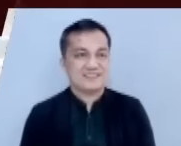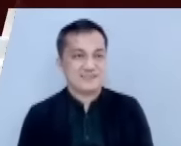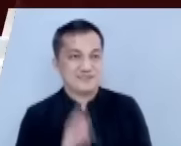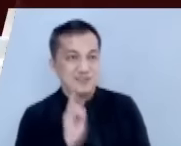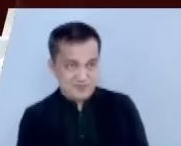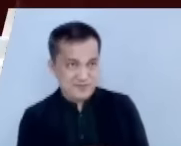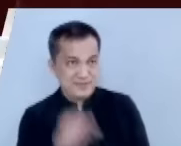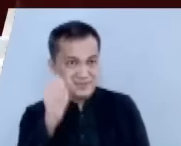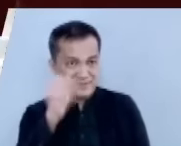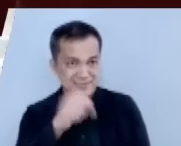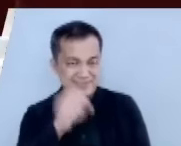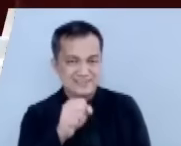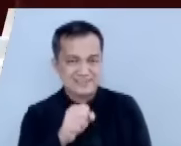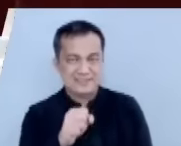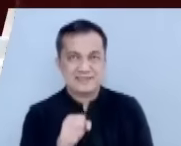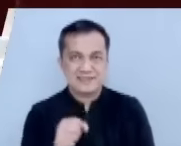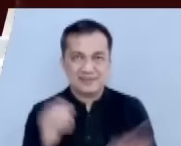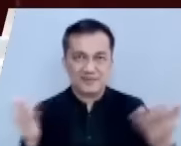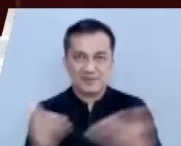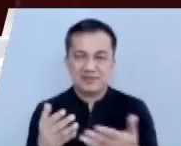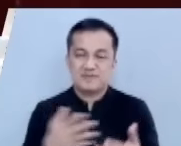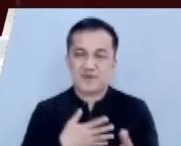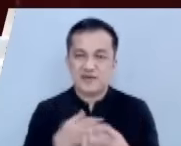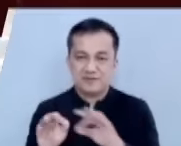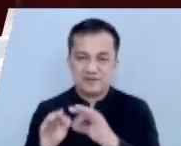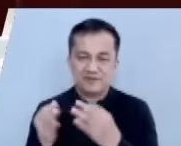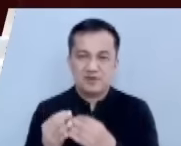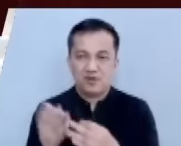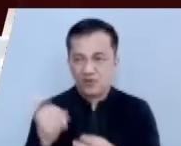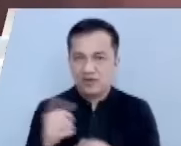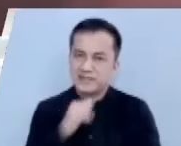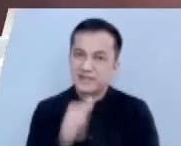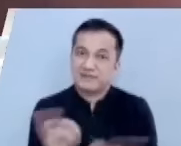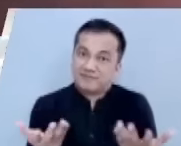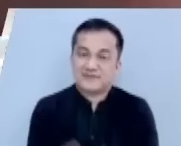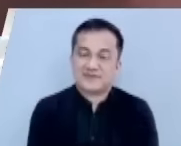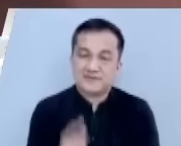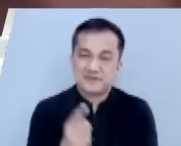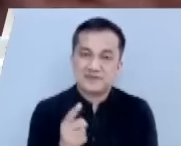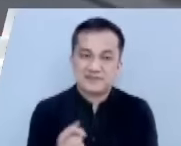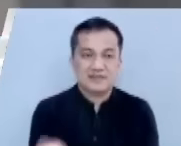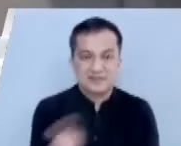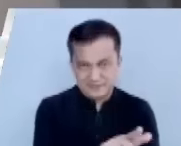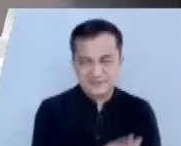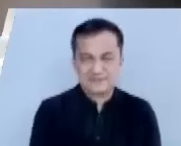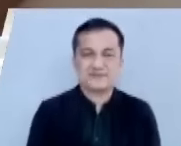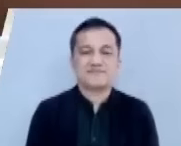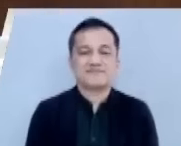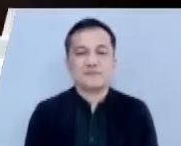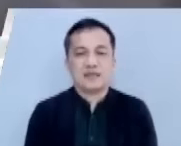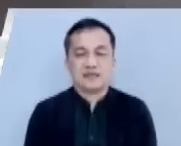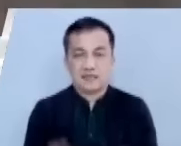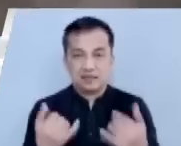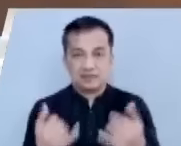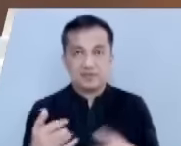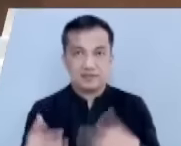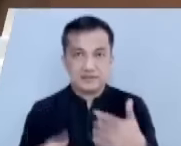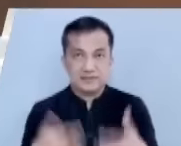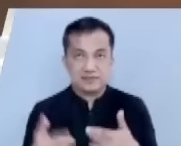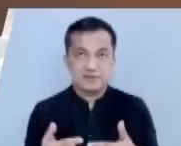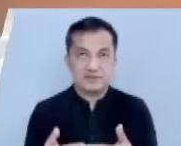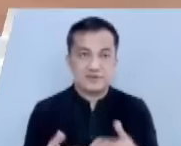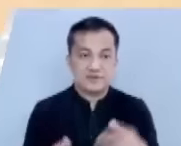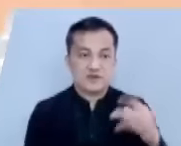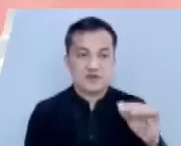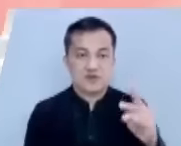pang aking buong angkan. Why not naman, diba? Yung kanya naman. Ngayon pa lang, excited na raw si Kobe para